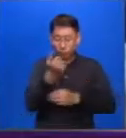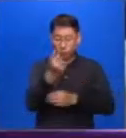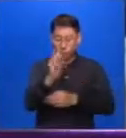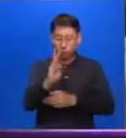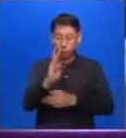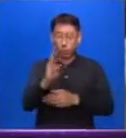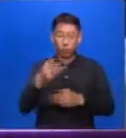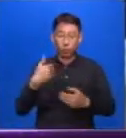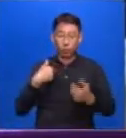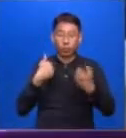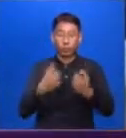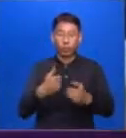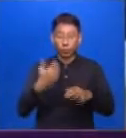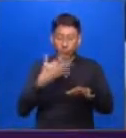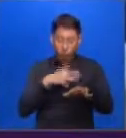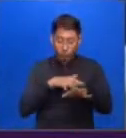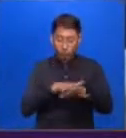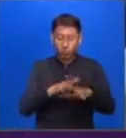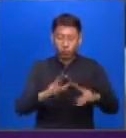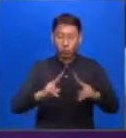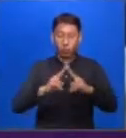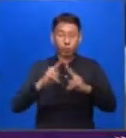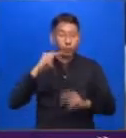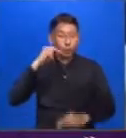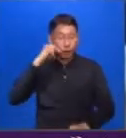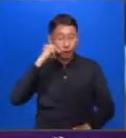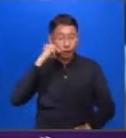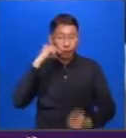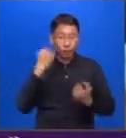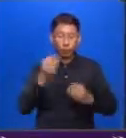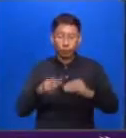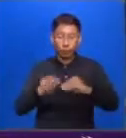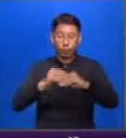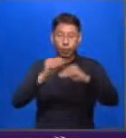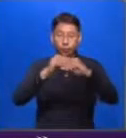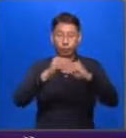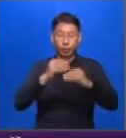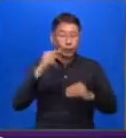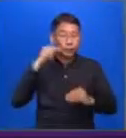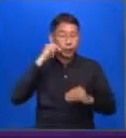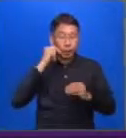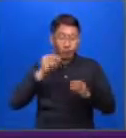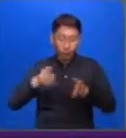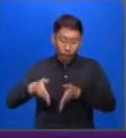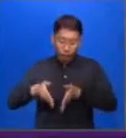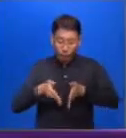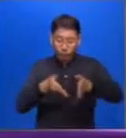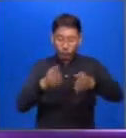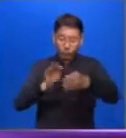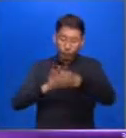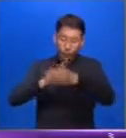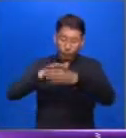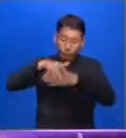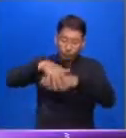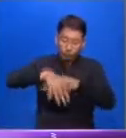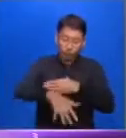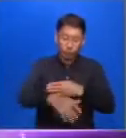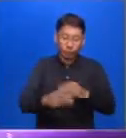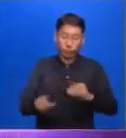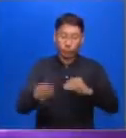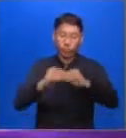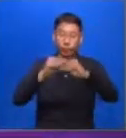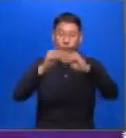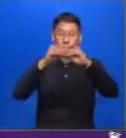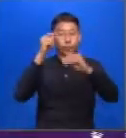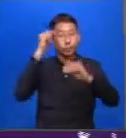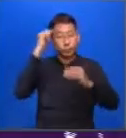นอกจากนี้ค่ะเขาก็ประสานไปที่กรมชลประทานด้วยเพื่อเพิ่มระดับการปล่อยน้ำจากเขื่อนเจ้าพระยาให้มากขึ้นเนื่องจากจากข้อ